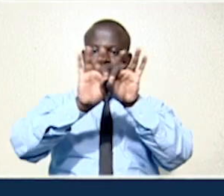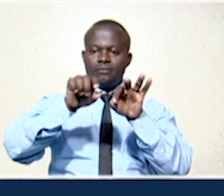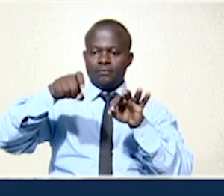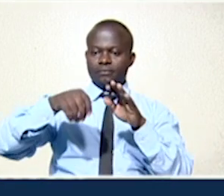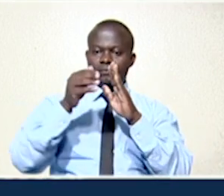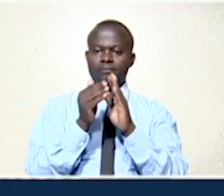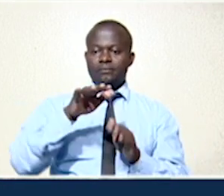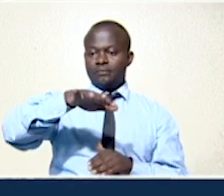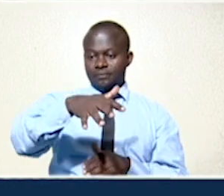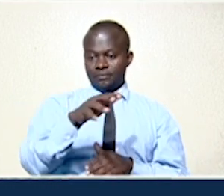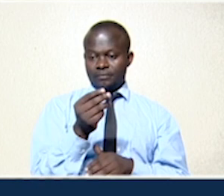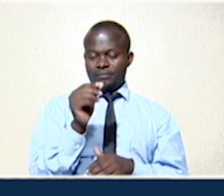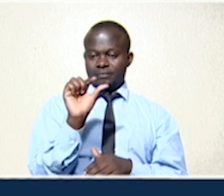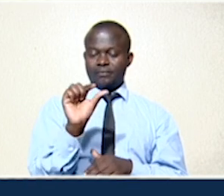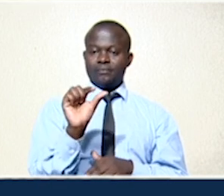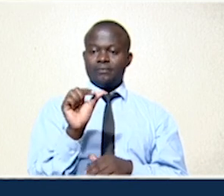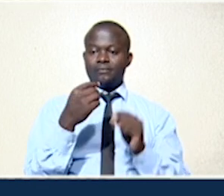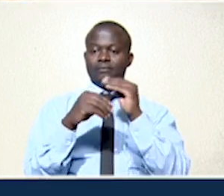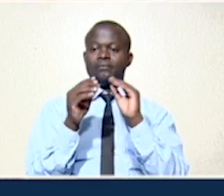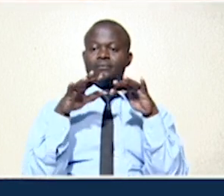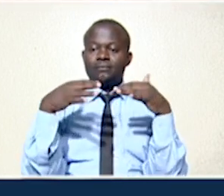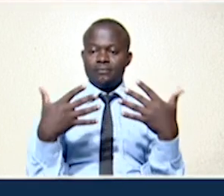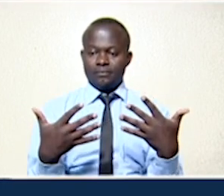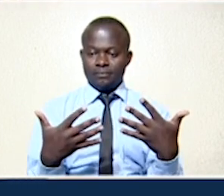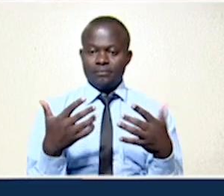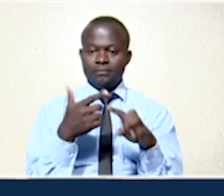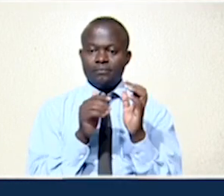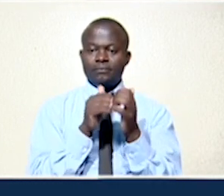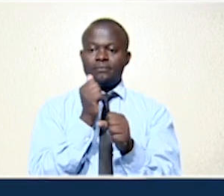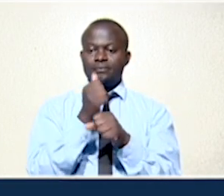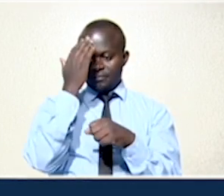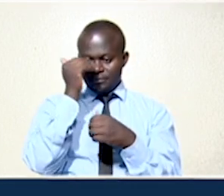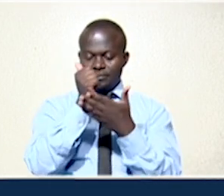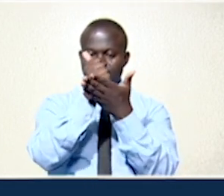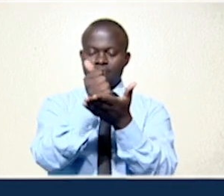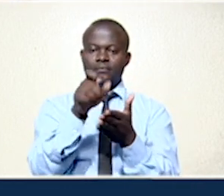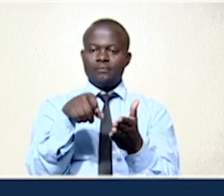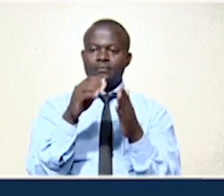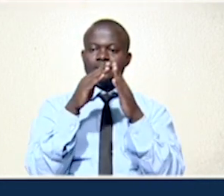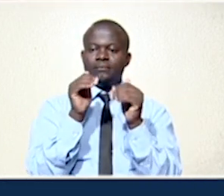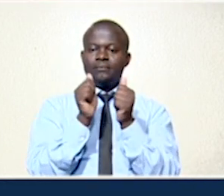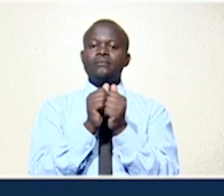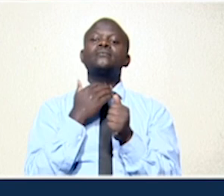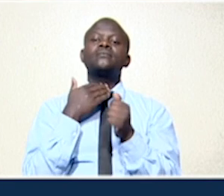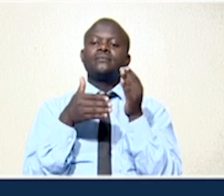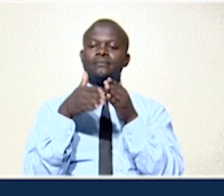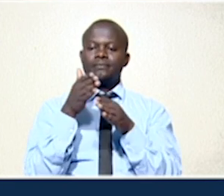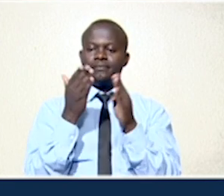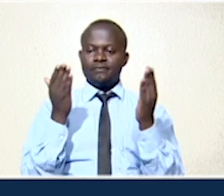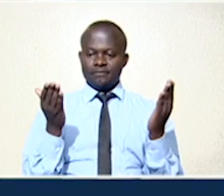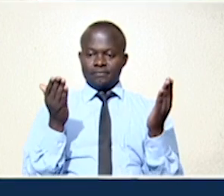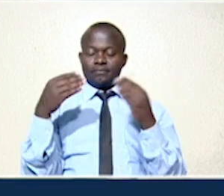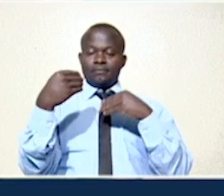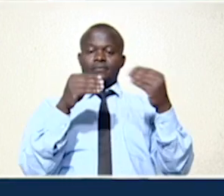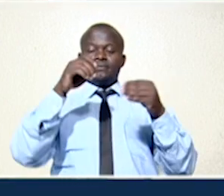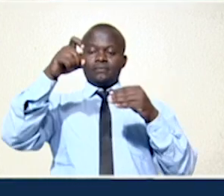inzu iciriritse, isoko uko rihagaze, icyakorwa mu gufasha abakeneye izo nzu n'abashaka kuzubaka, ibikoresho